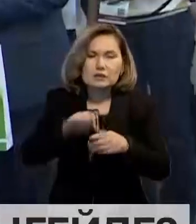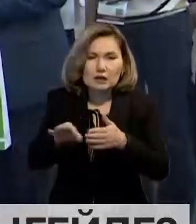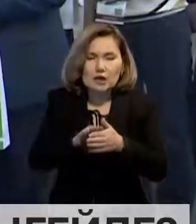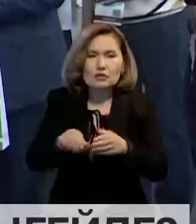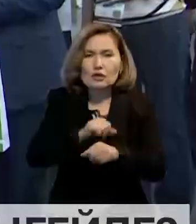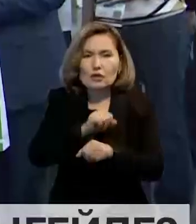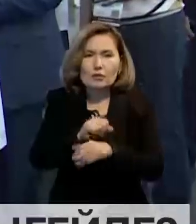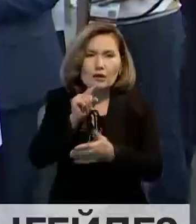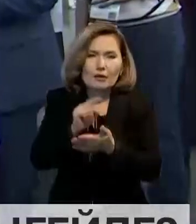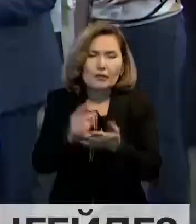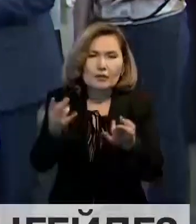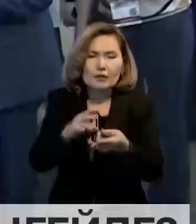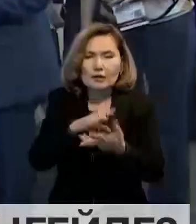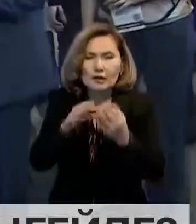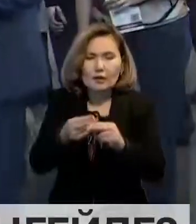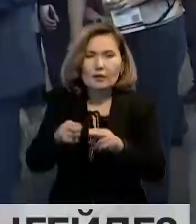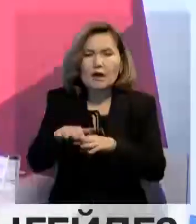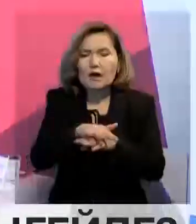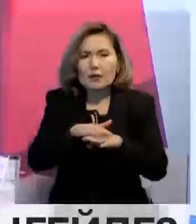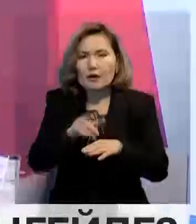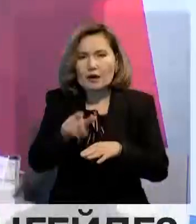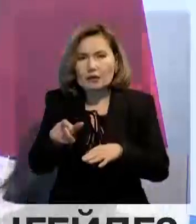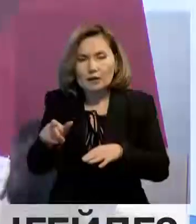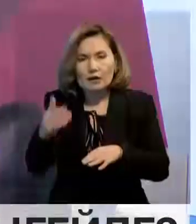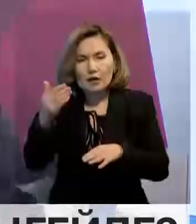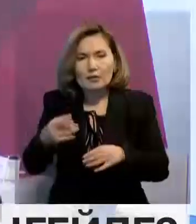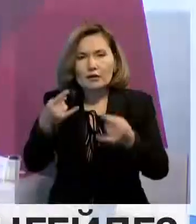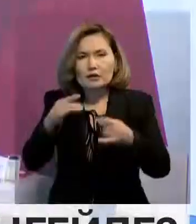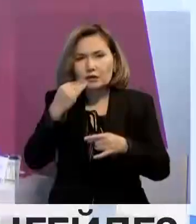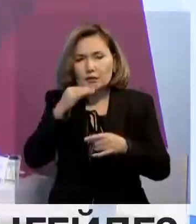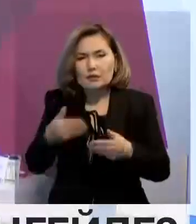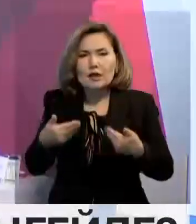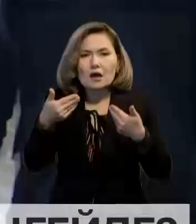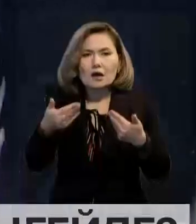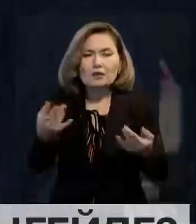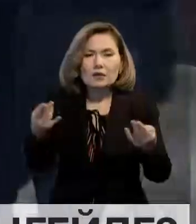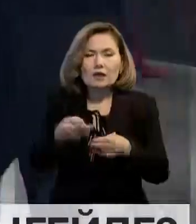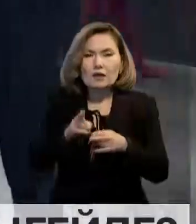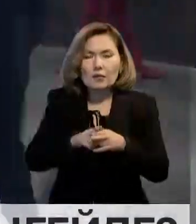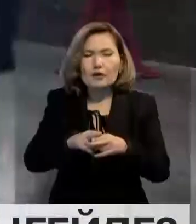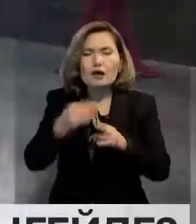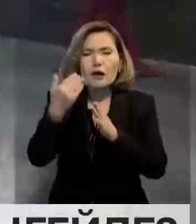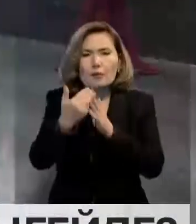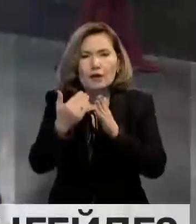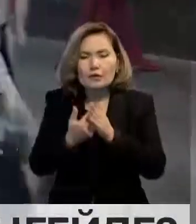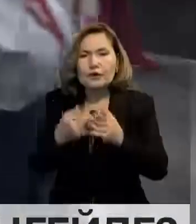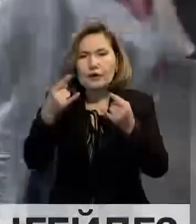жоққа шығару керек. Одан бөлек, контенттің сапасын арттыру мәселесі де көтерілді. Сарапшылардың пікірінше, танымдық